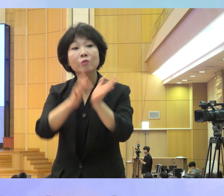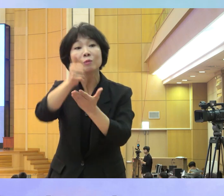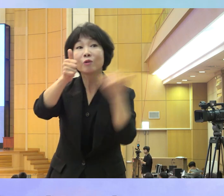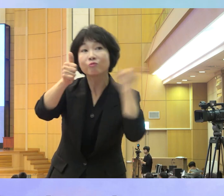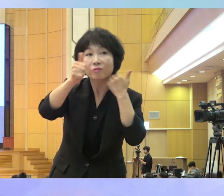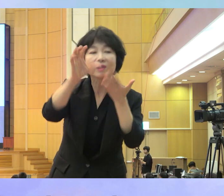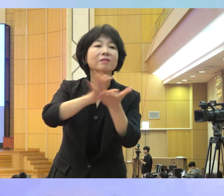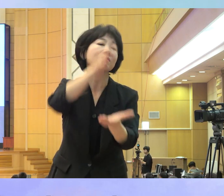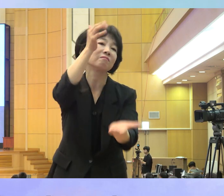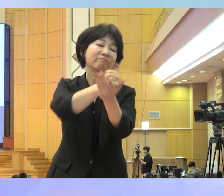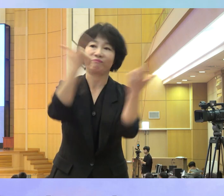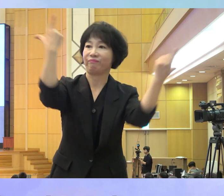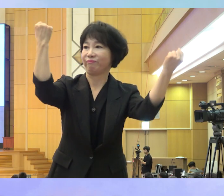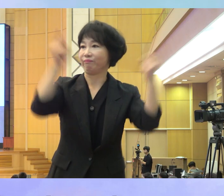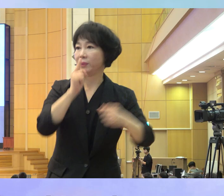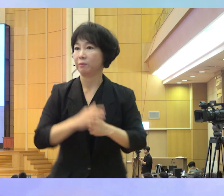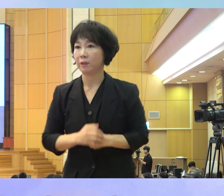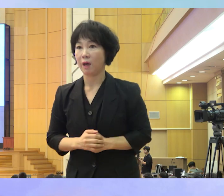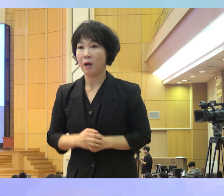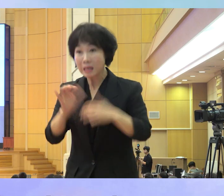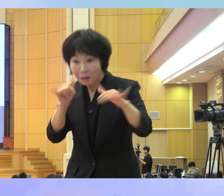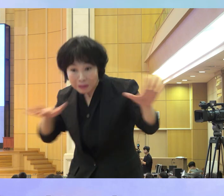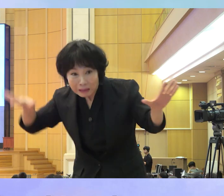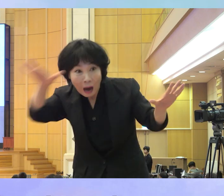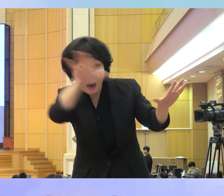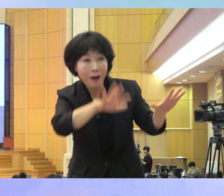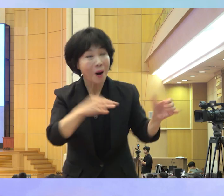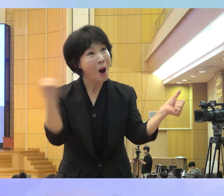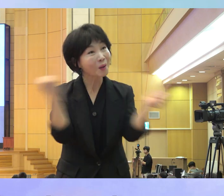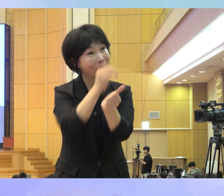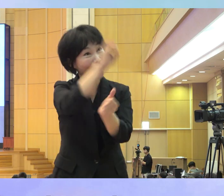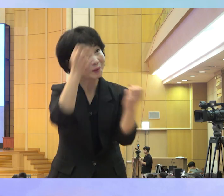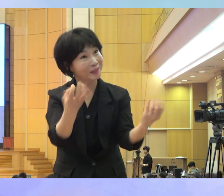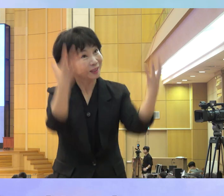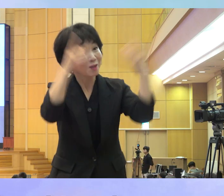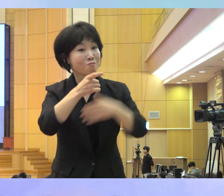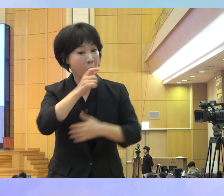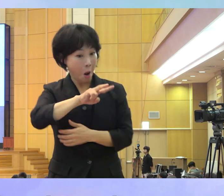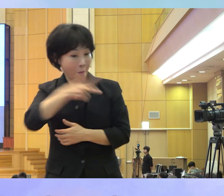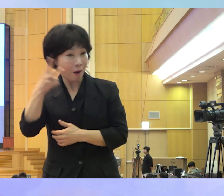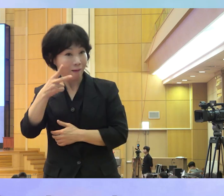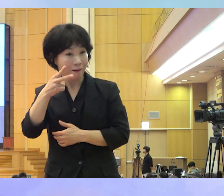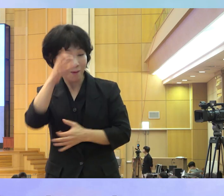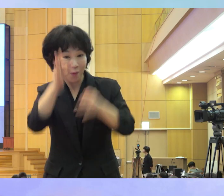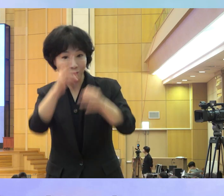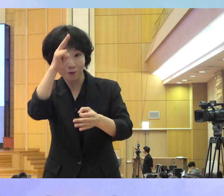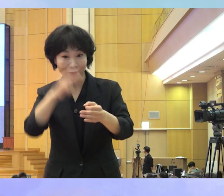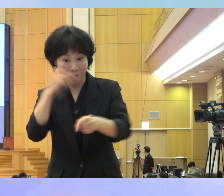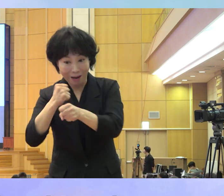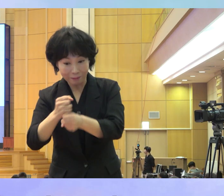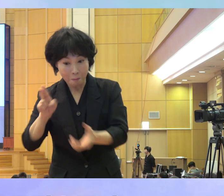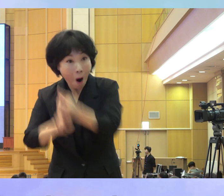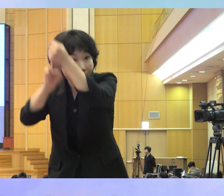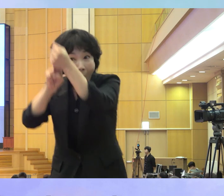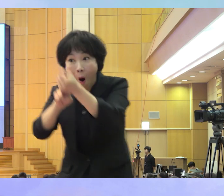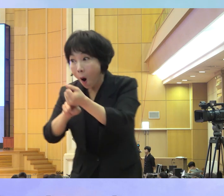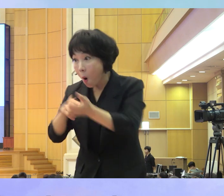그런데 사람들은 이렇게 가나 혼인잔치에 물로 포도주 되게 하는